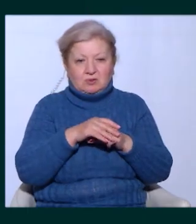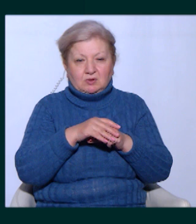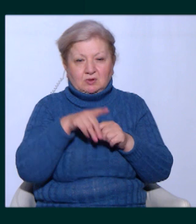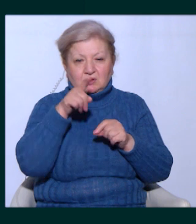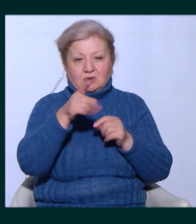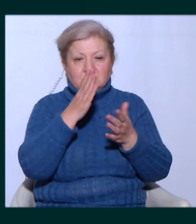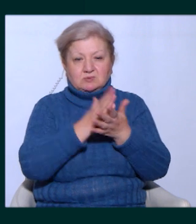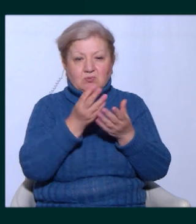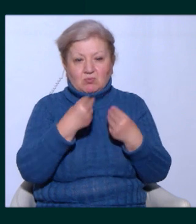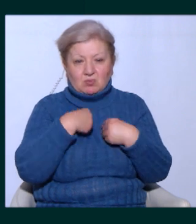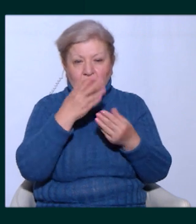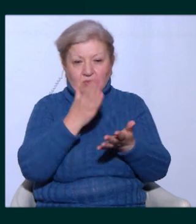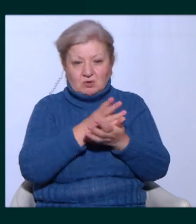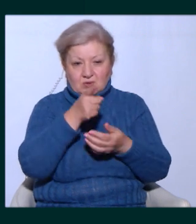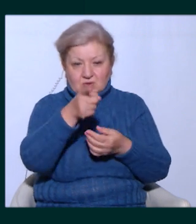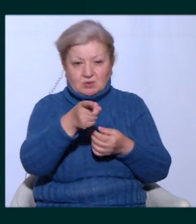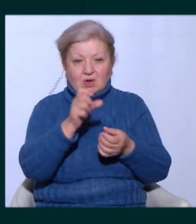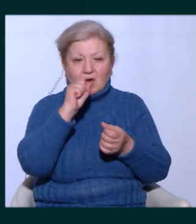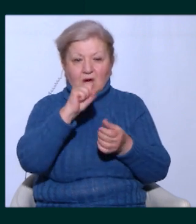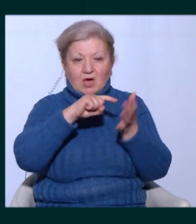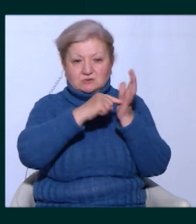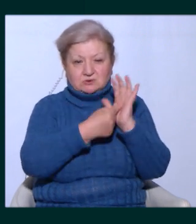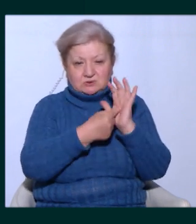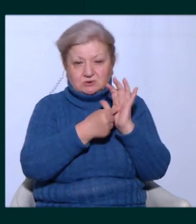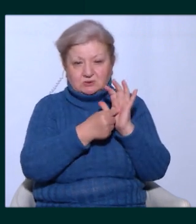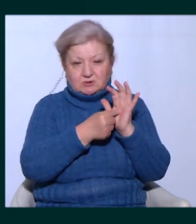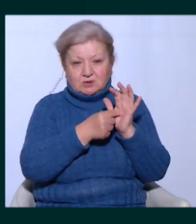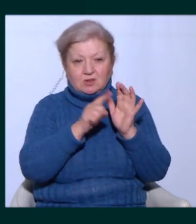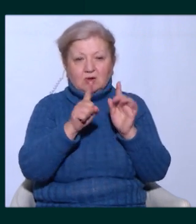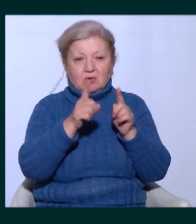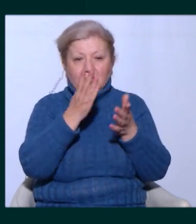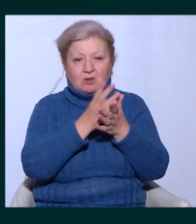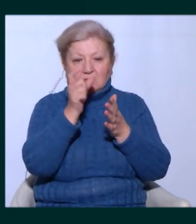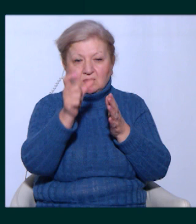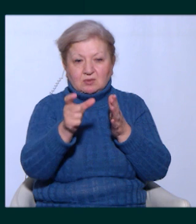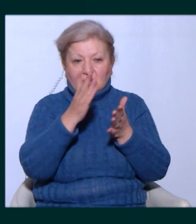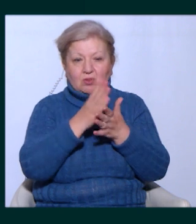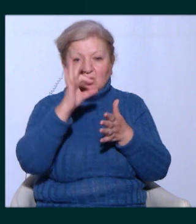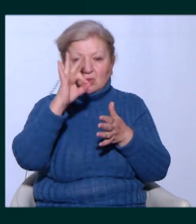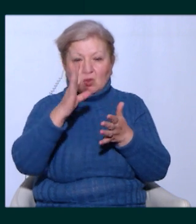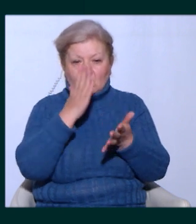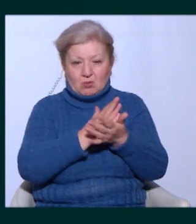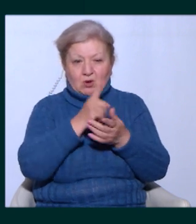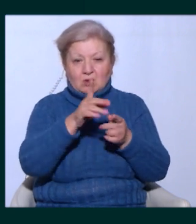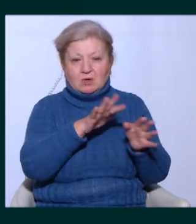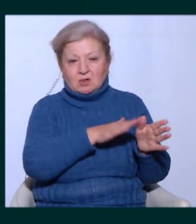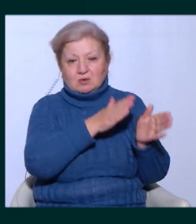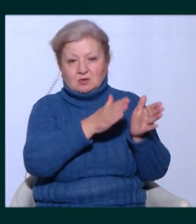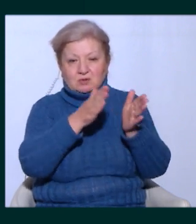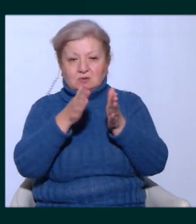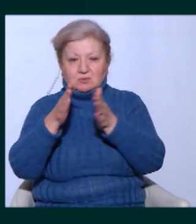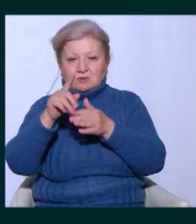აი, მოცემულ მომენტში გვაქვს აწერტილი, რომლის მხები არის ვენული, გადავაადგილოთ ეს წერტილი